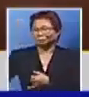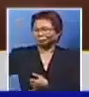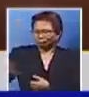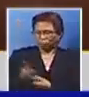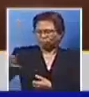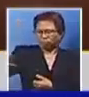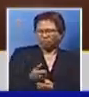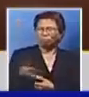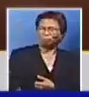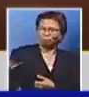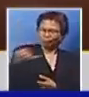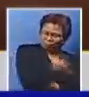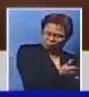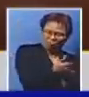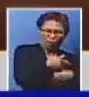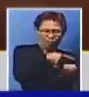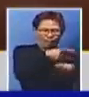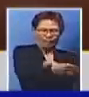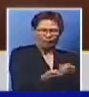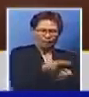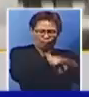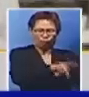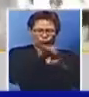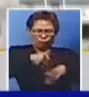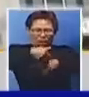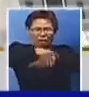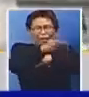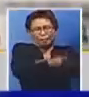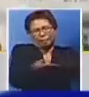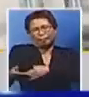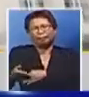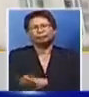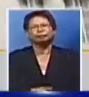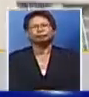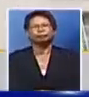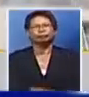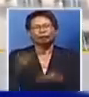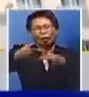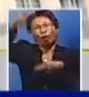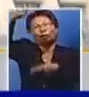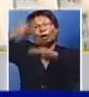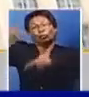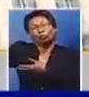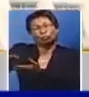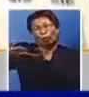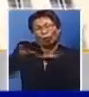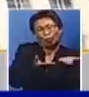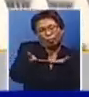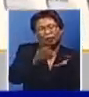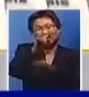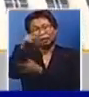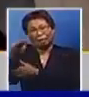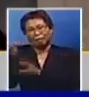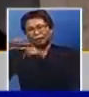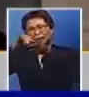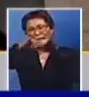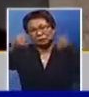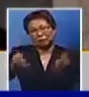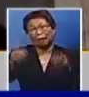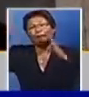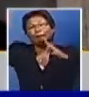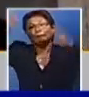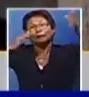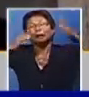ke tempat pejabat pos tu dan dia boleh buat kiriman lah. In Mavenpick, hotel-hotel yang menawarkan khidmat TH kepada jemaah